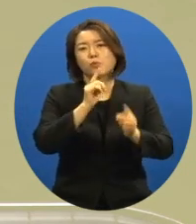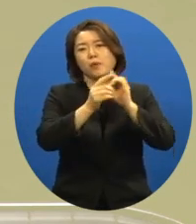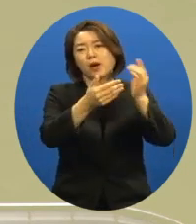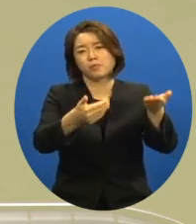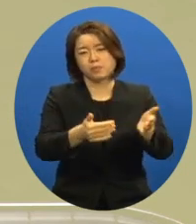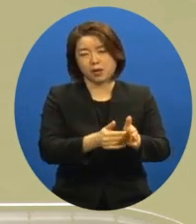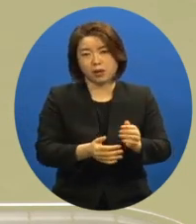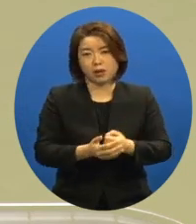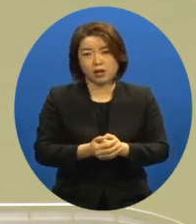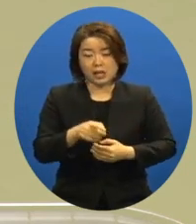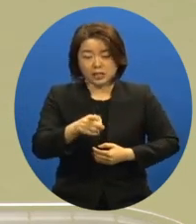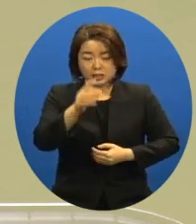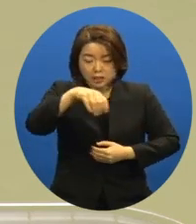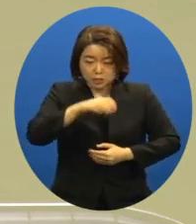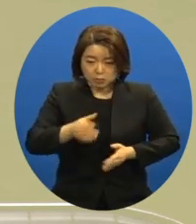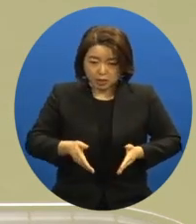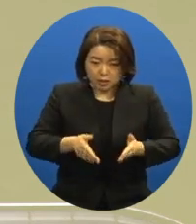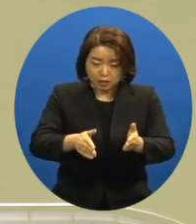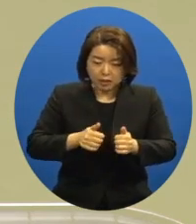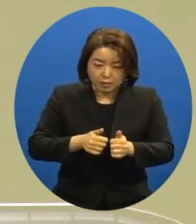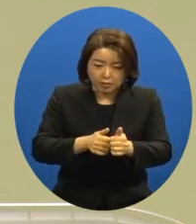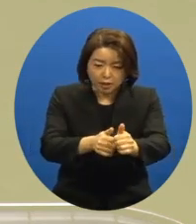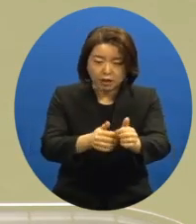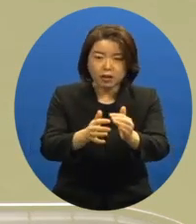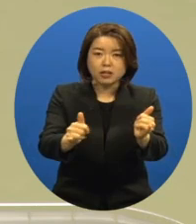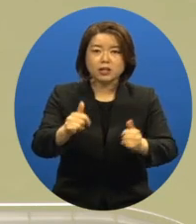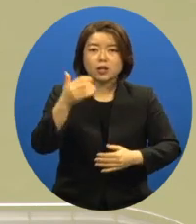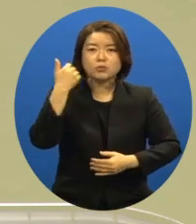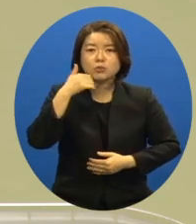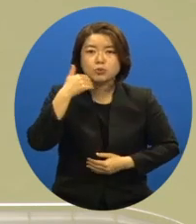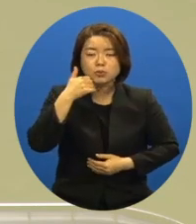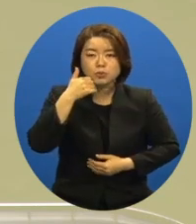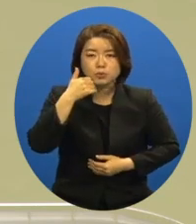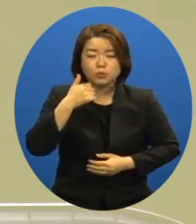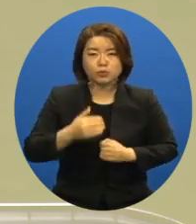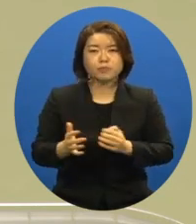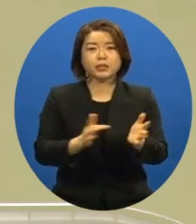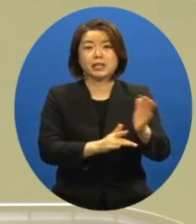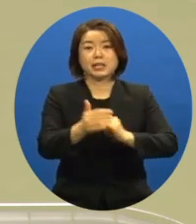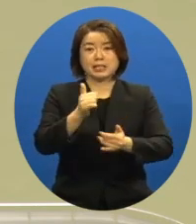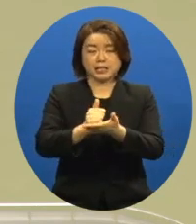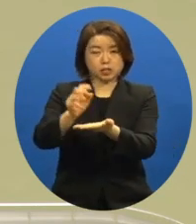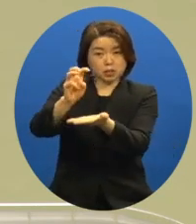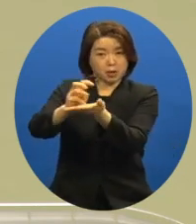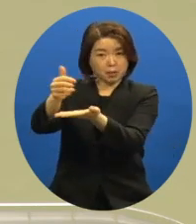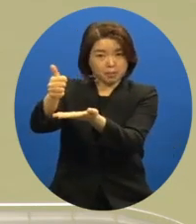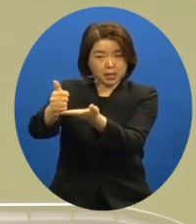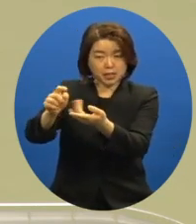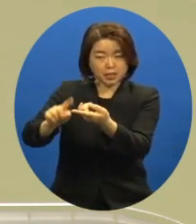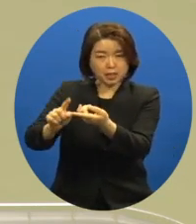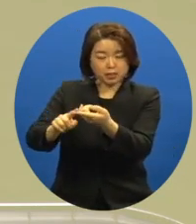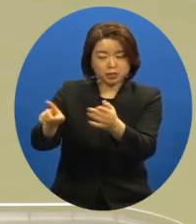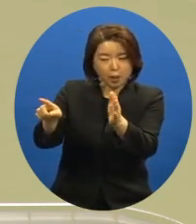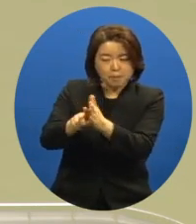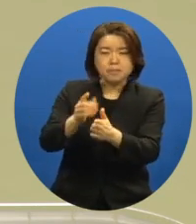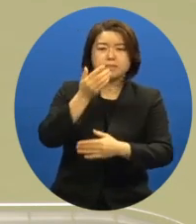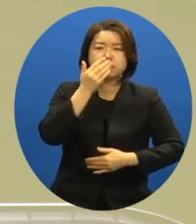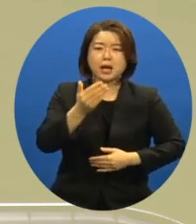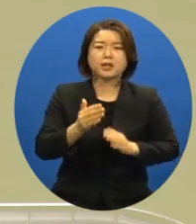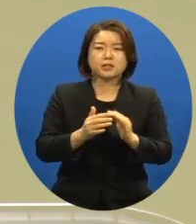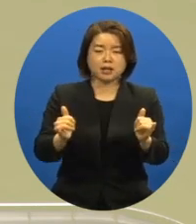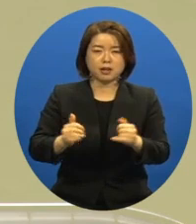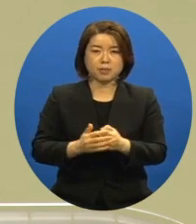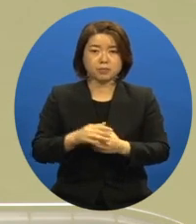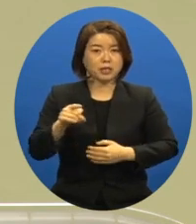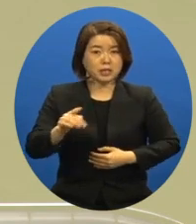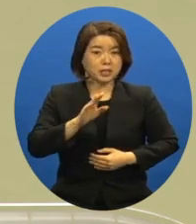예수님의 그 십자가의 길을 따라갈 수 있는 사람이 누굽니까? 예수님이 메시아인 것이 믿어지는 사람입니다.